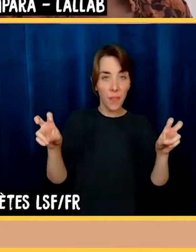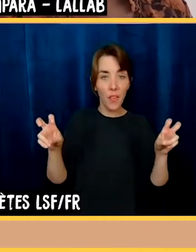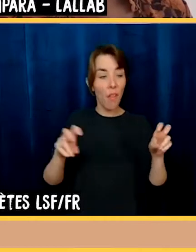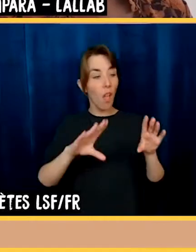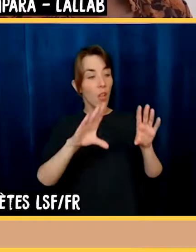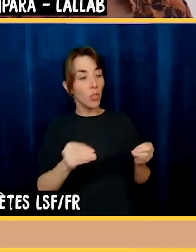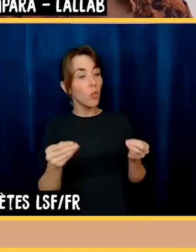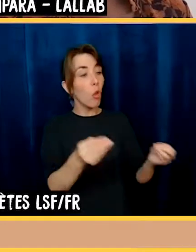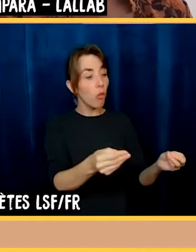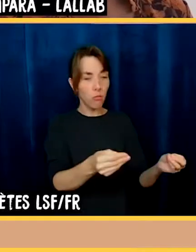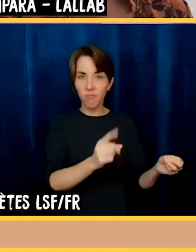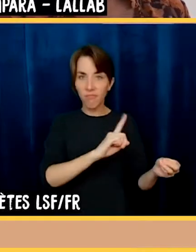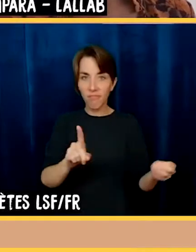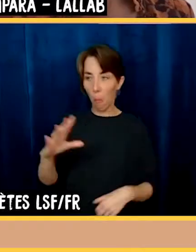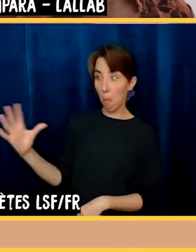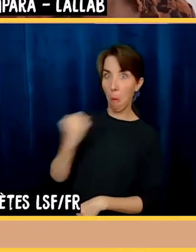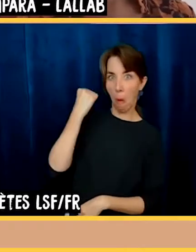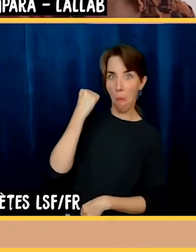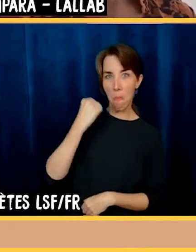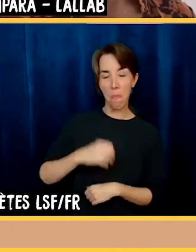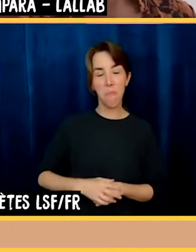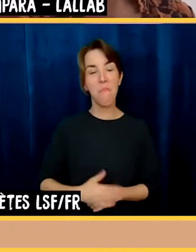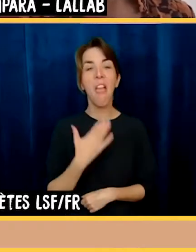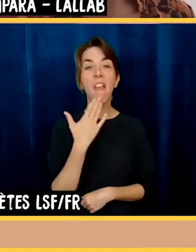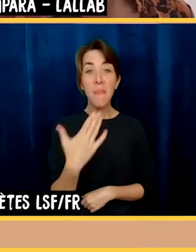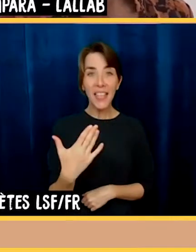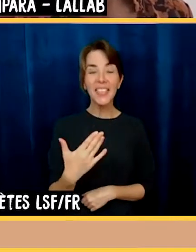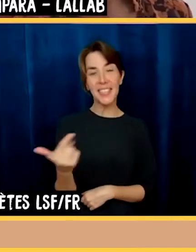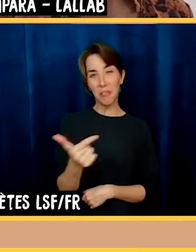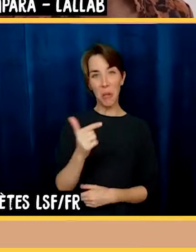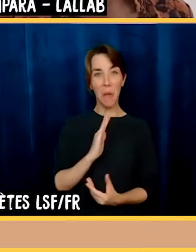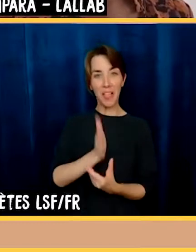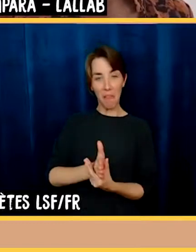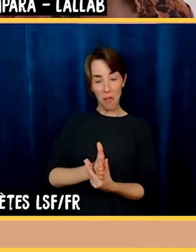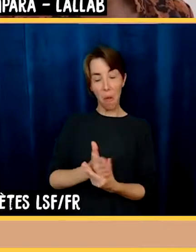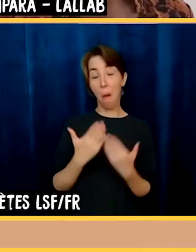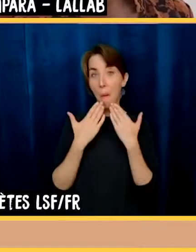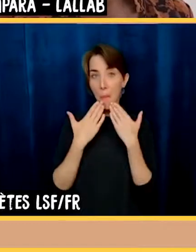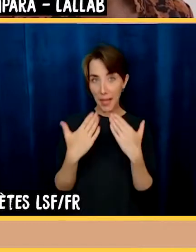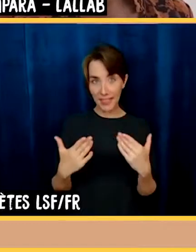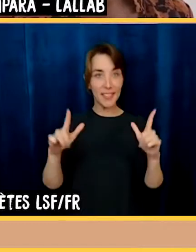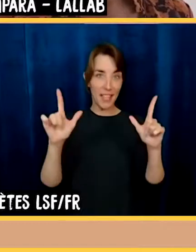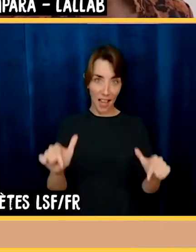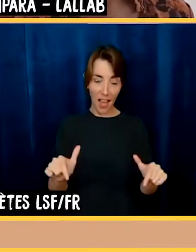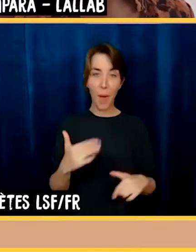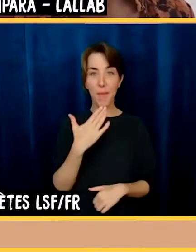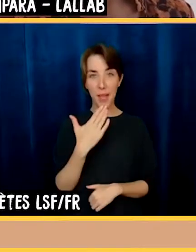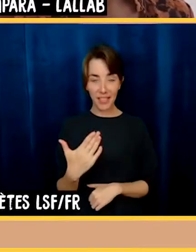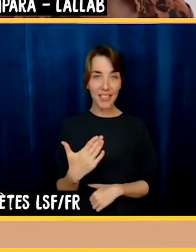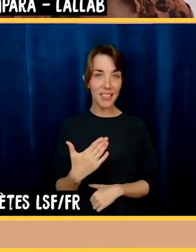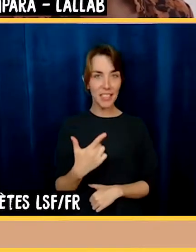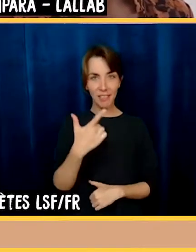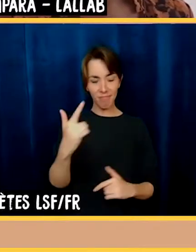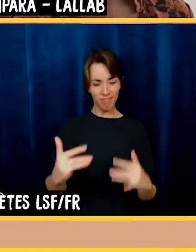légitimité, prenez-la ». Merci à nos merveilleuses intervenantes, merci de votre présence, merci de votre